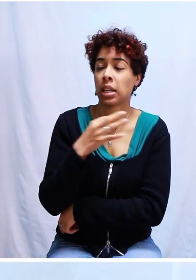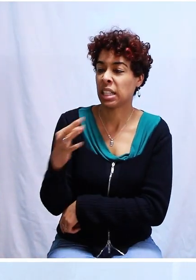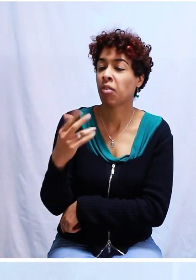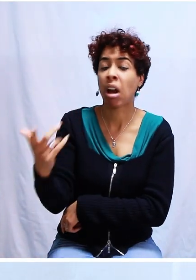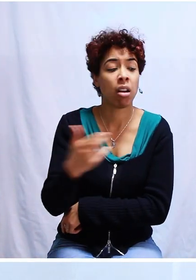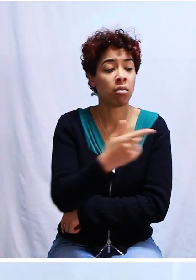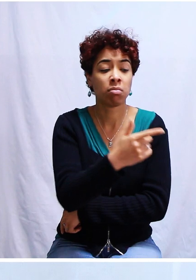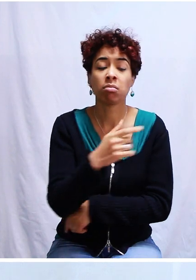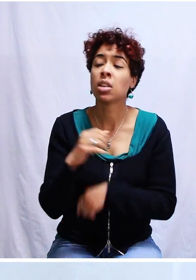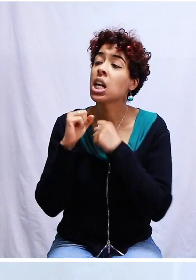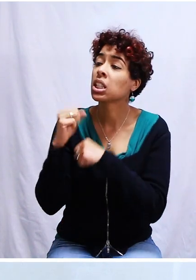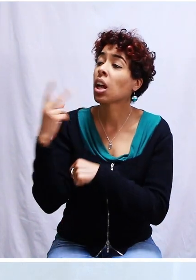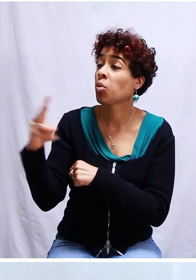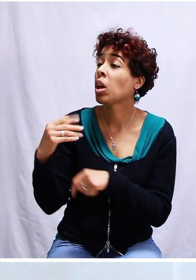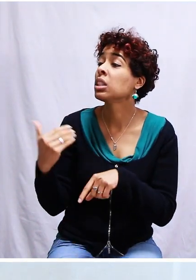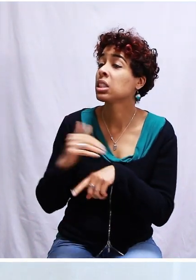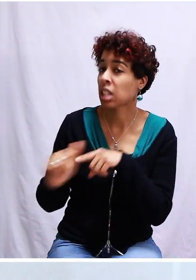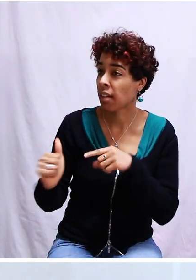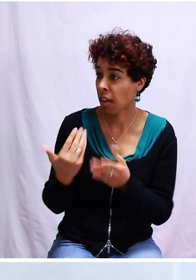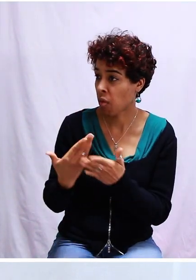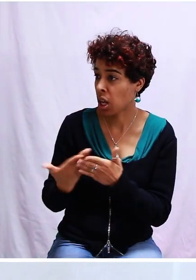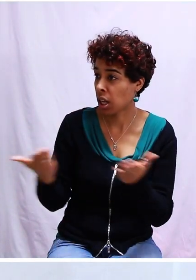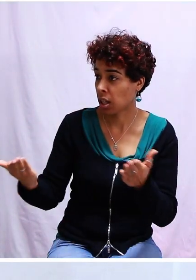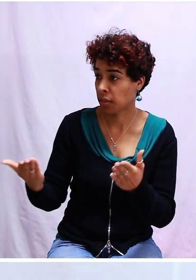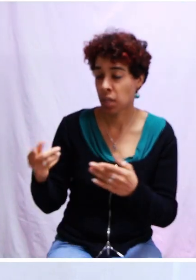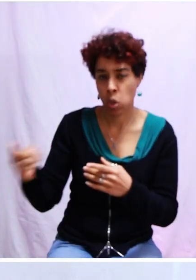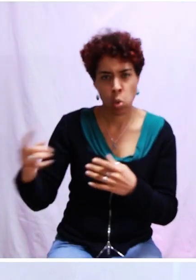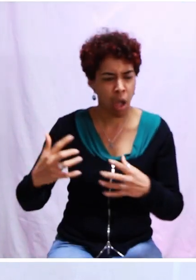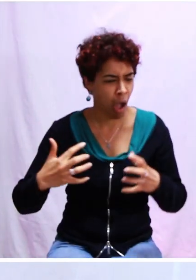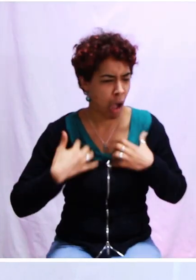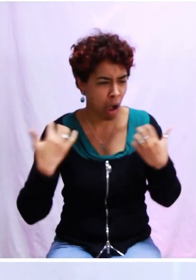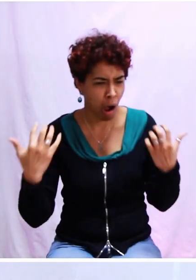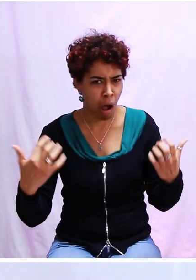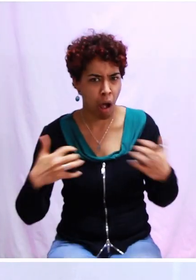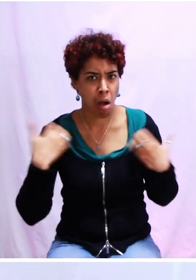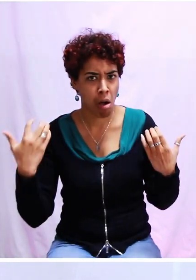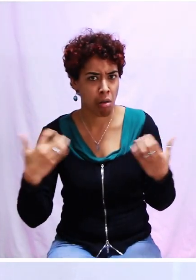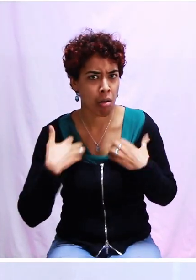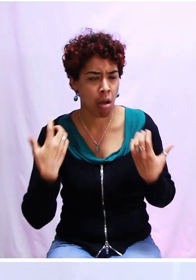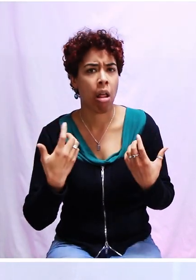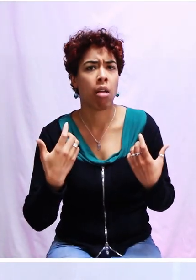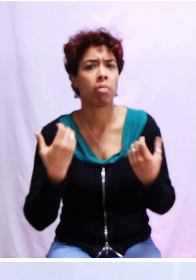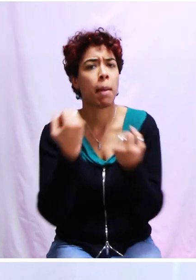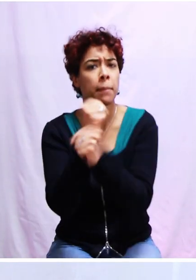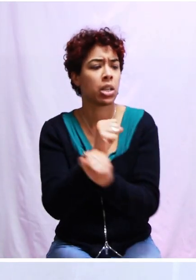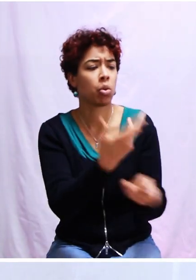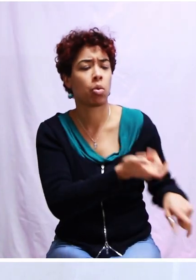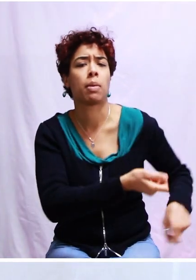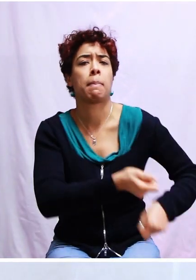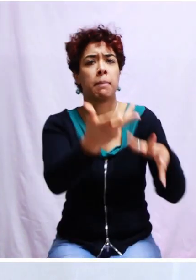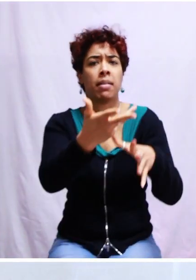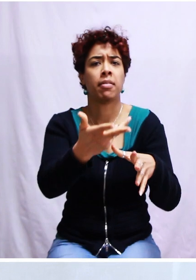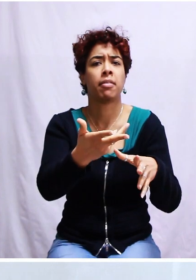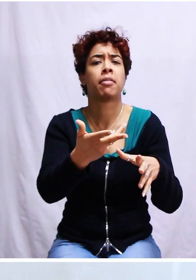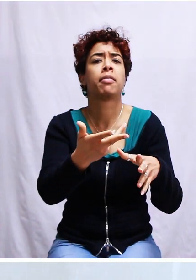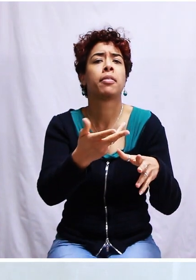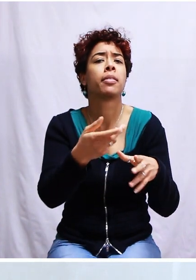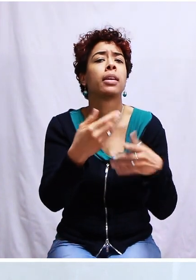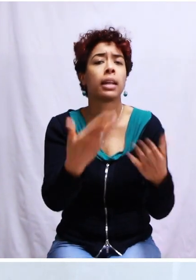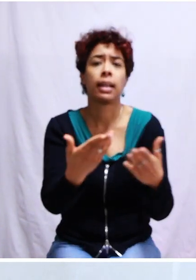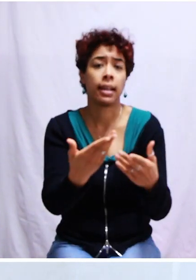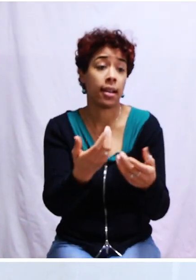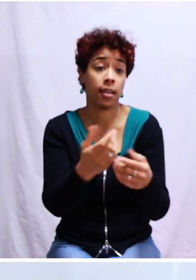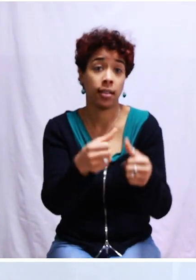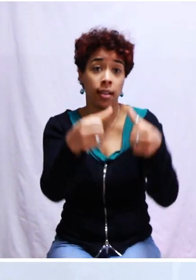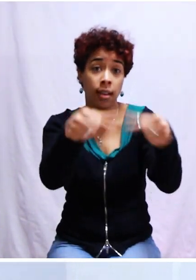fut enflammé de colère. Il prit Joseph et le mit dans la prison, dans le lieu où les prisonniers du roi étaient enfermés. Il fut là